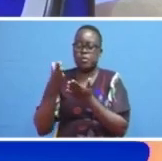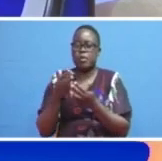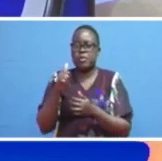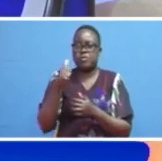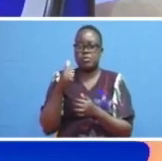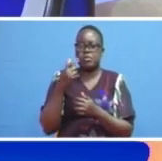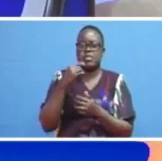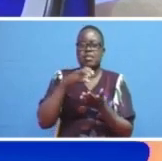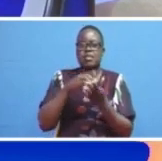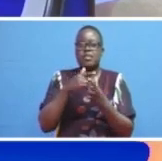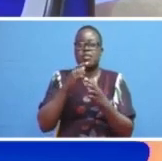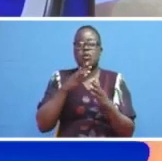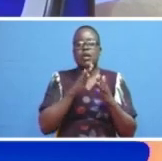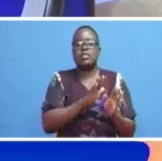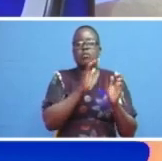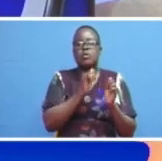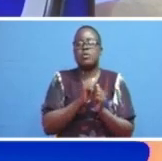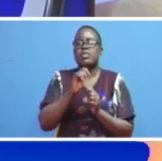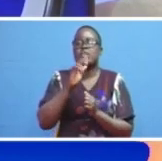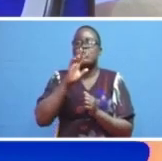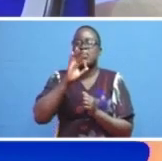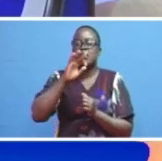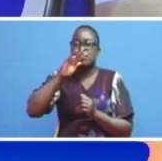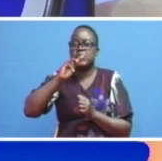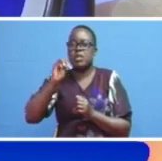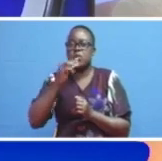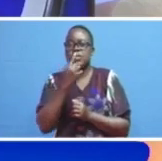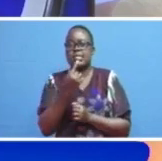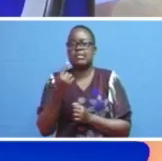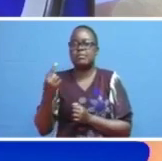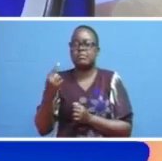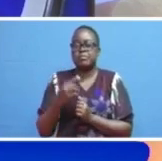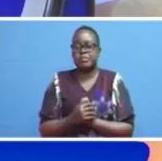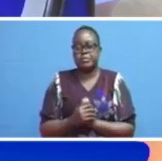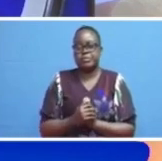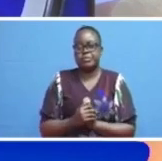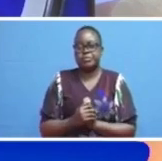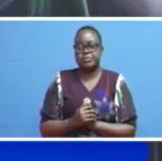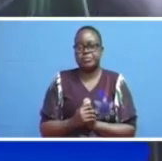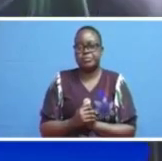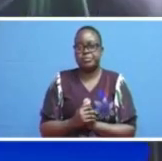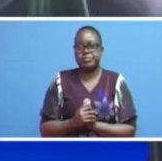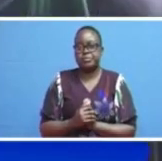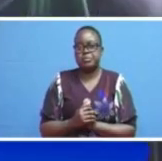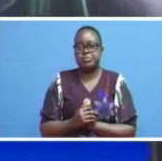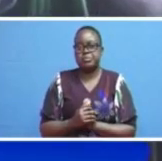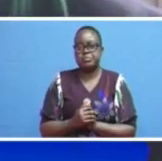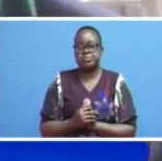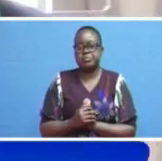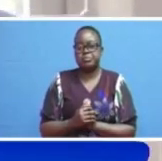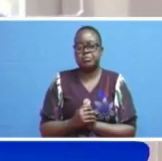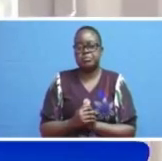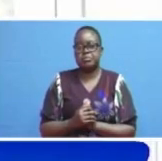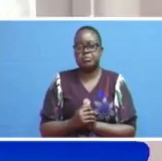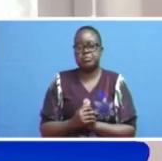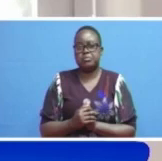na malikuwa kwa mbondi ya kimansa slingi milioni itatu kila umwelivoti ya kemwa ndikituwa mavoli na mosangi. Munga mi